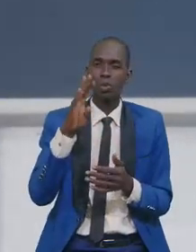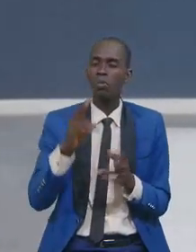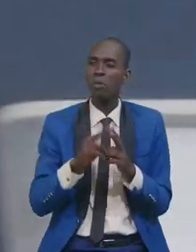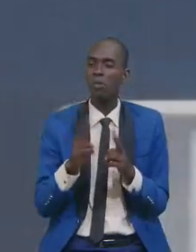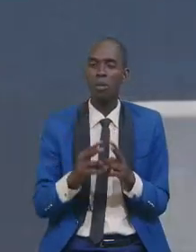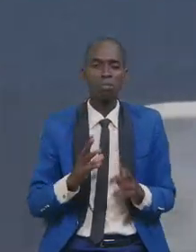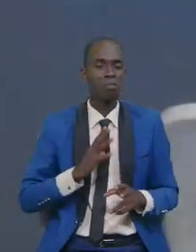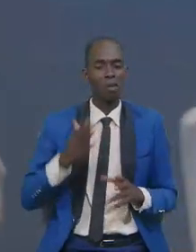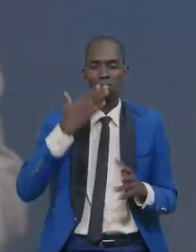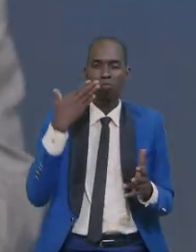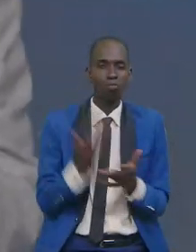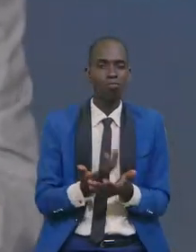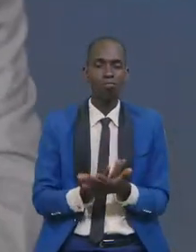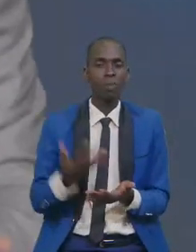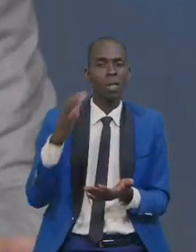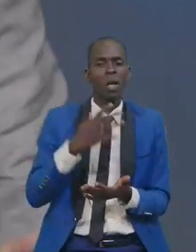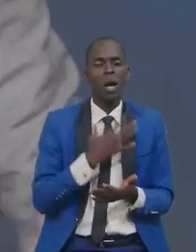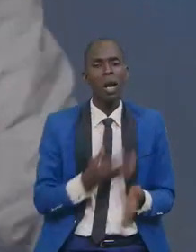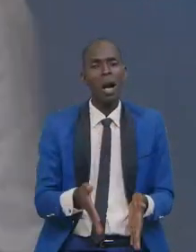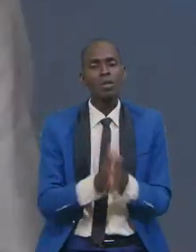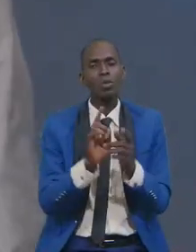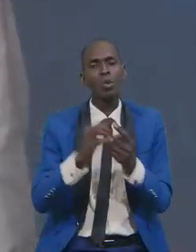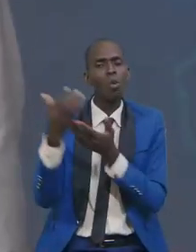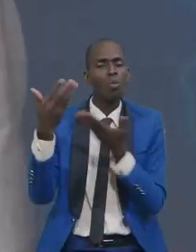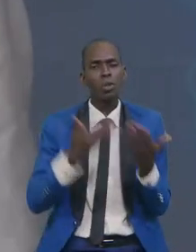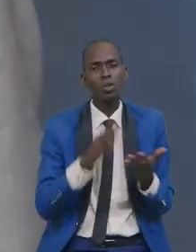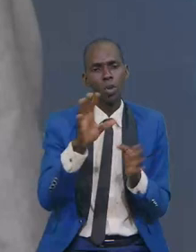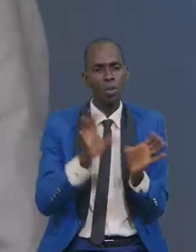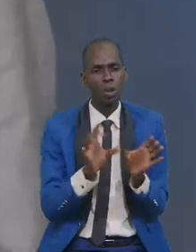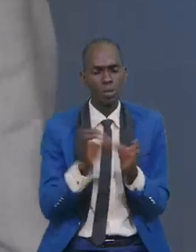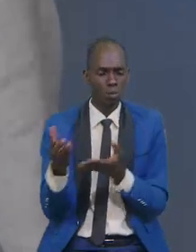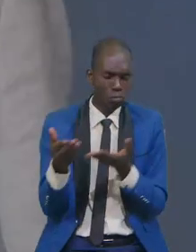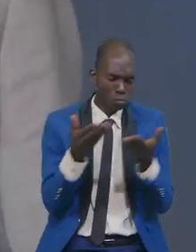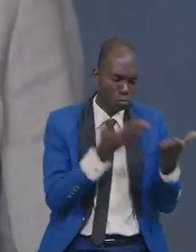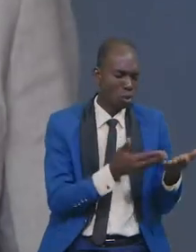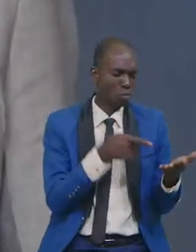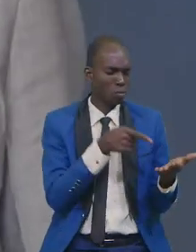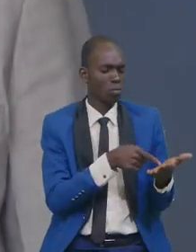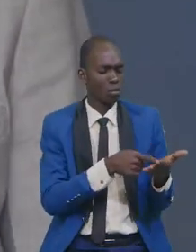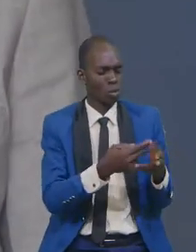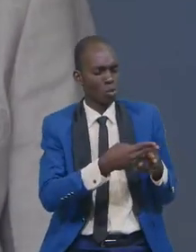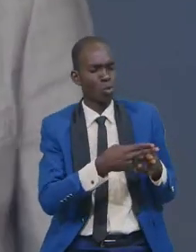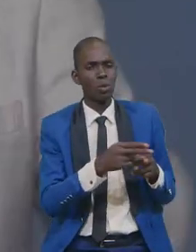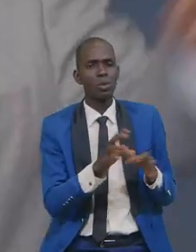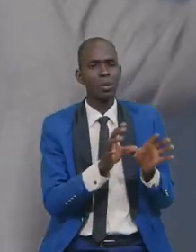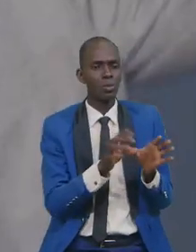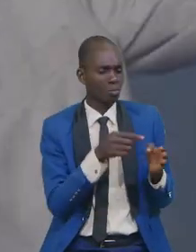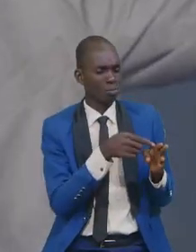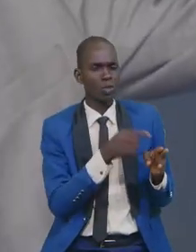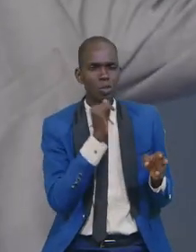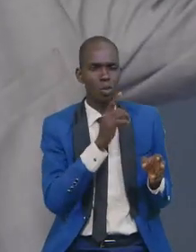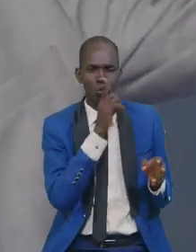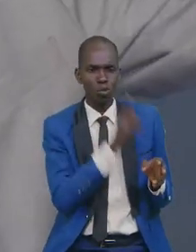plus bon emploi. On dit, ah, présente un diplôme et tu mets l'attestation. On te retourne ça. Où est le